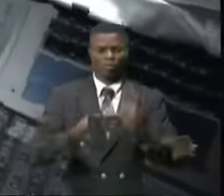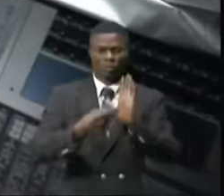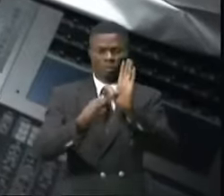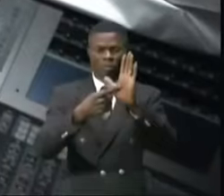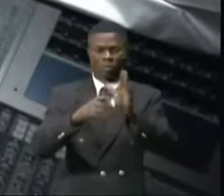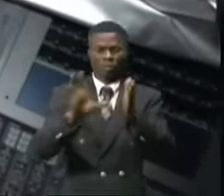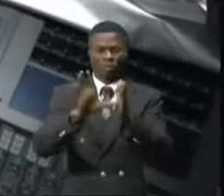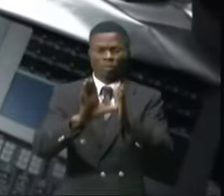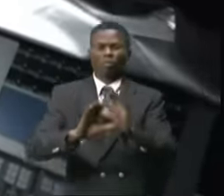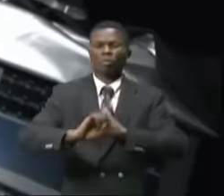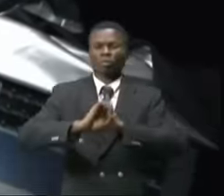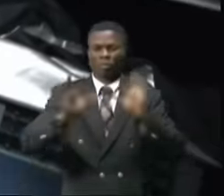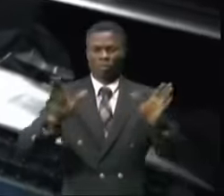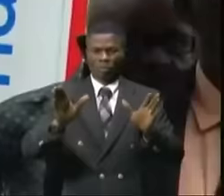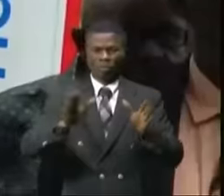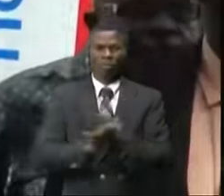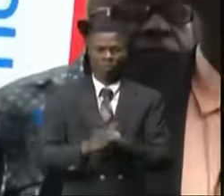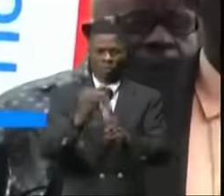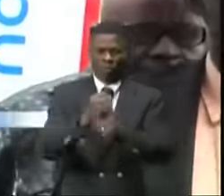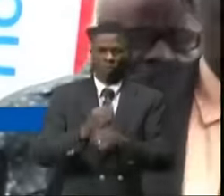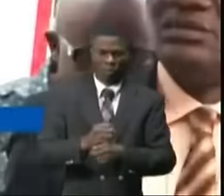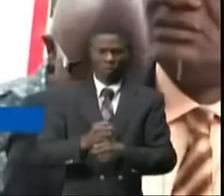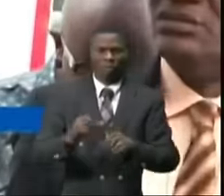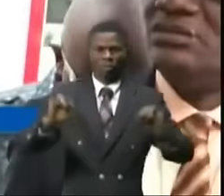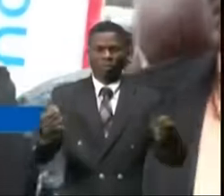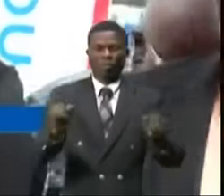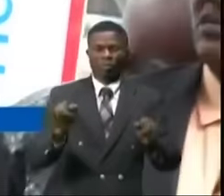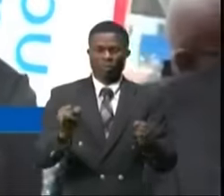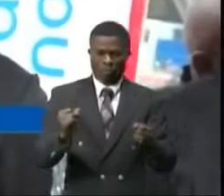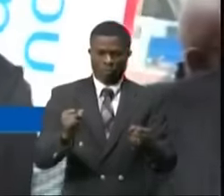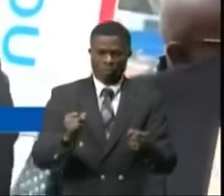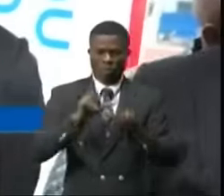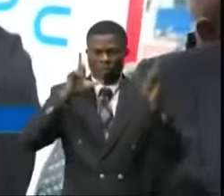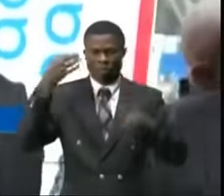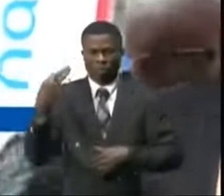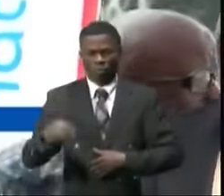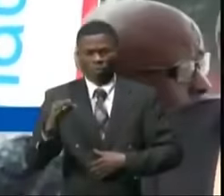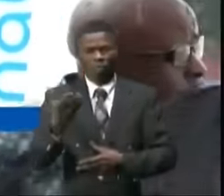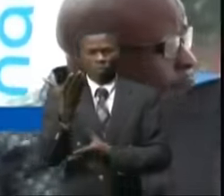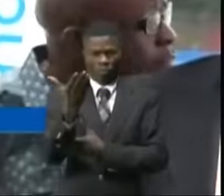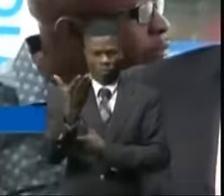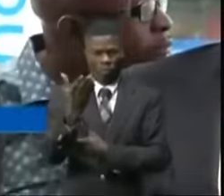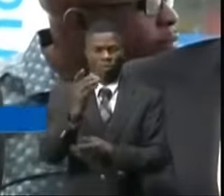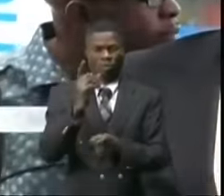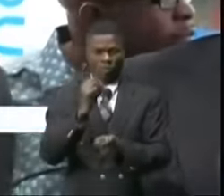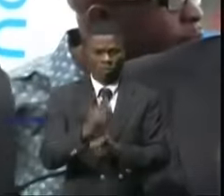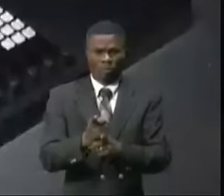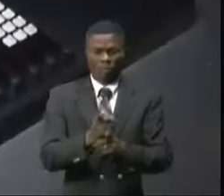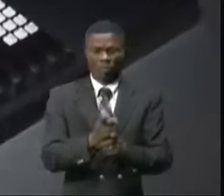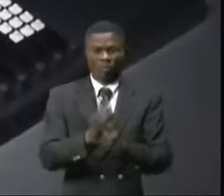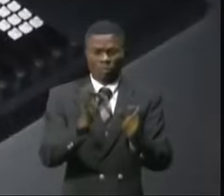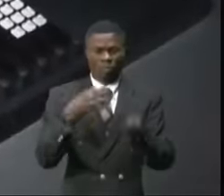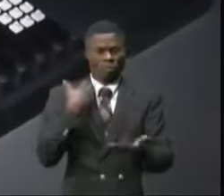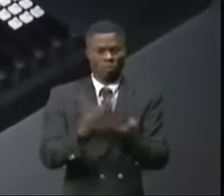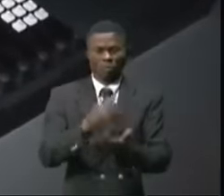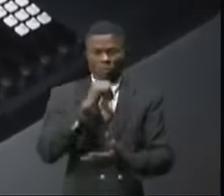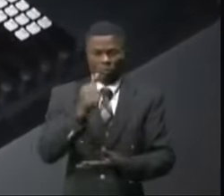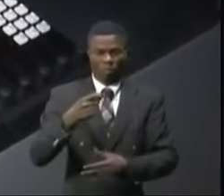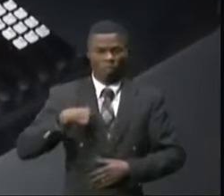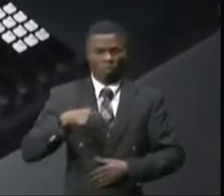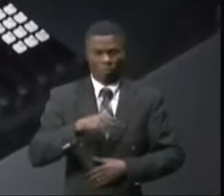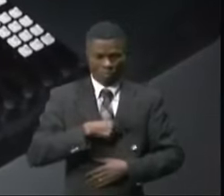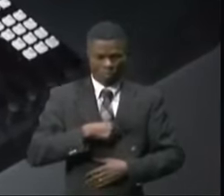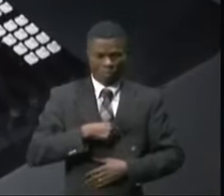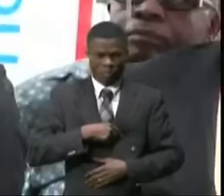productions. Nous avions eu les papes, nous avions eu les jeux de la francophonie, mais bon, la commande était initialement prévue pour ça, mais elle n'était pas arrivée, mais on a tenu les